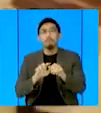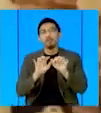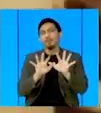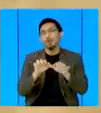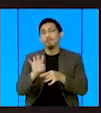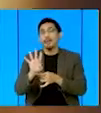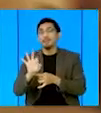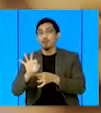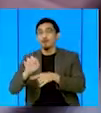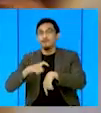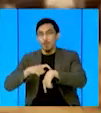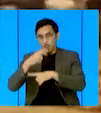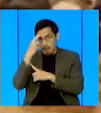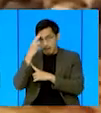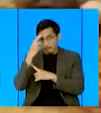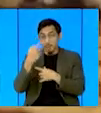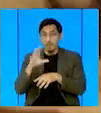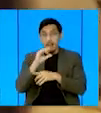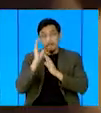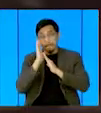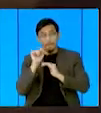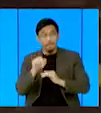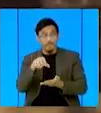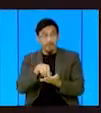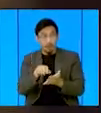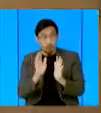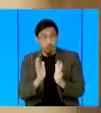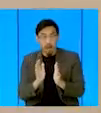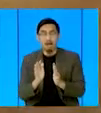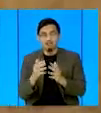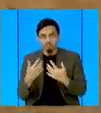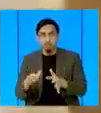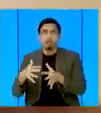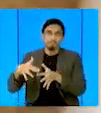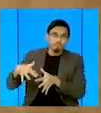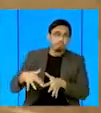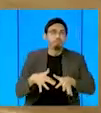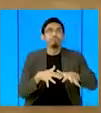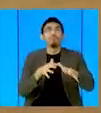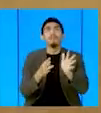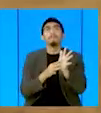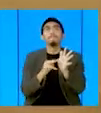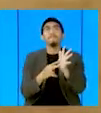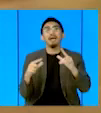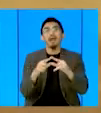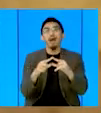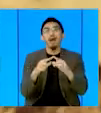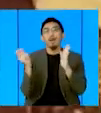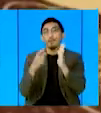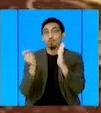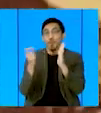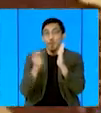hingga pukul 22 waktu setempat. Usai bermalam di Muzdalifah, ribuan jemaah kemudian kembali bergerak menuju